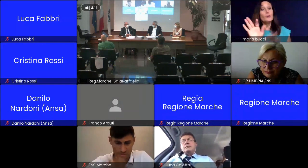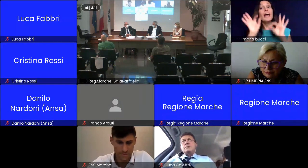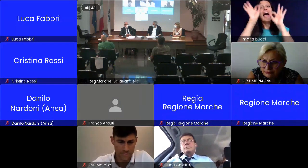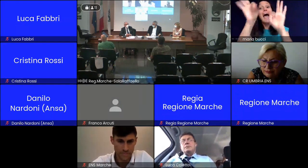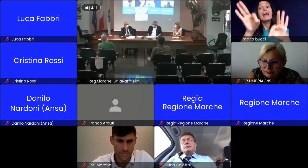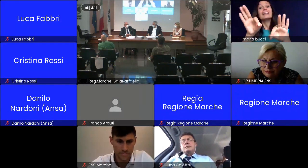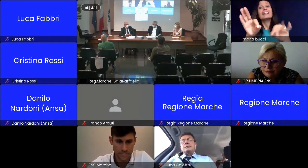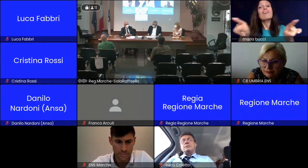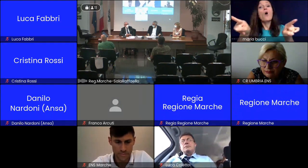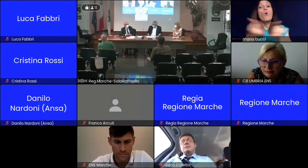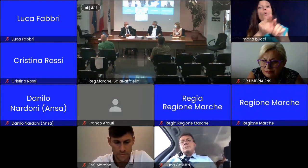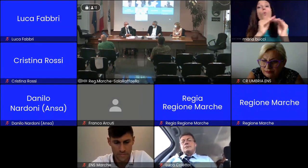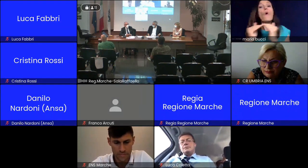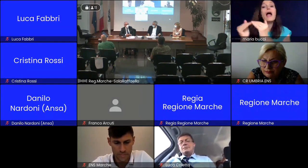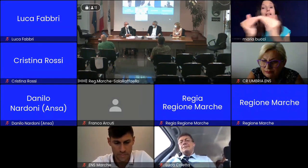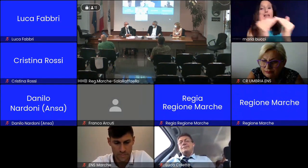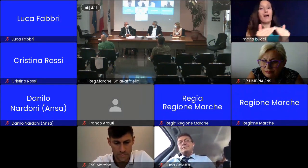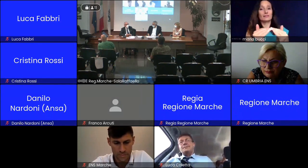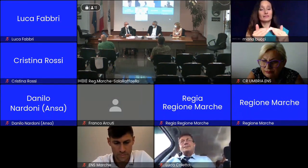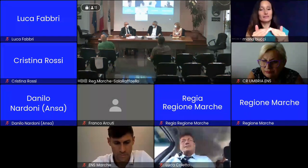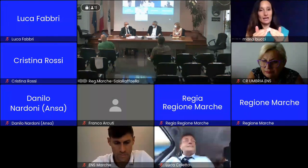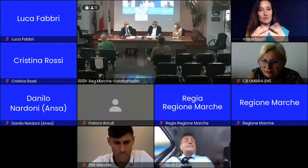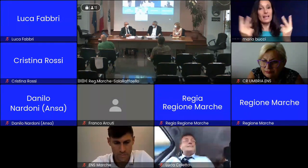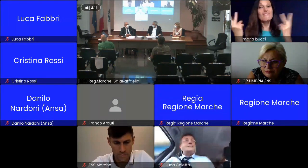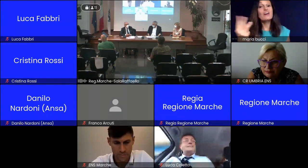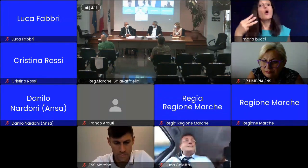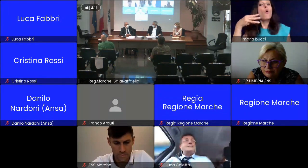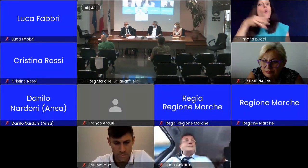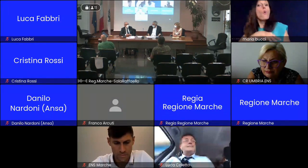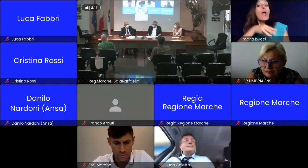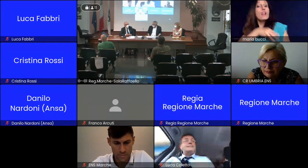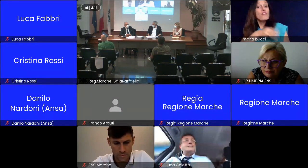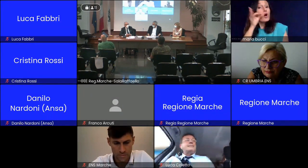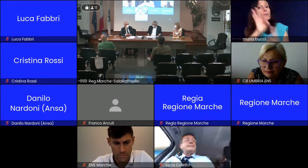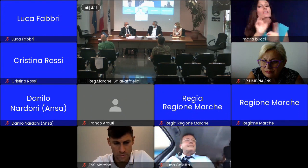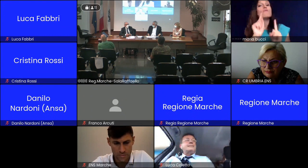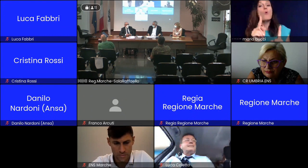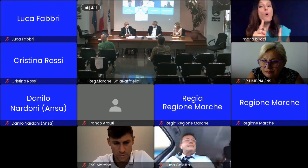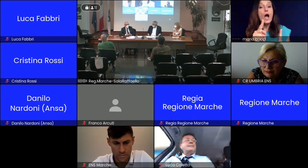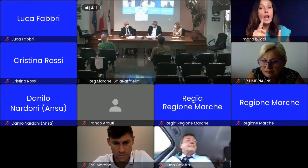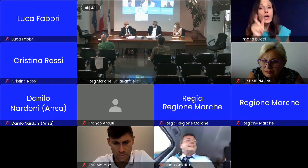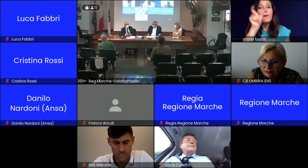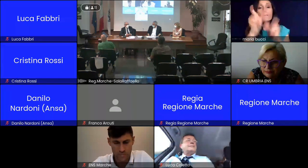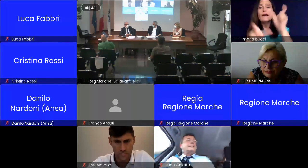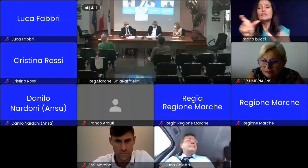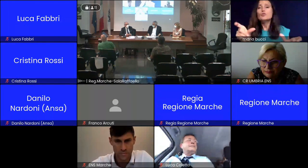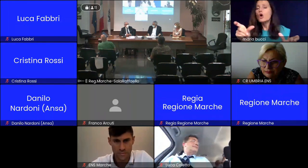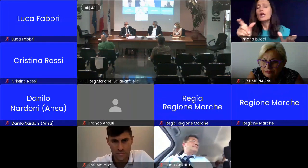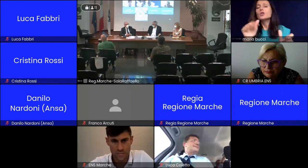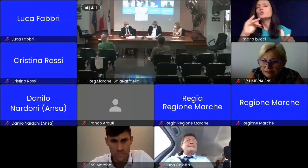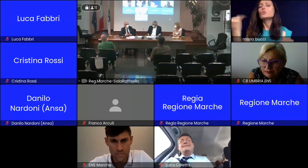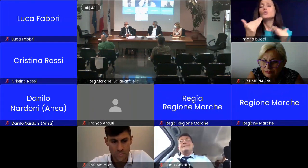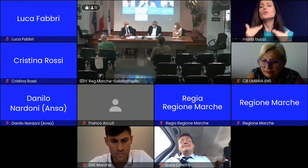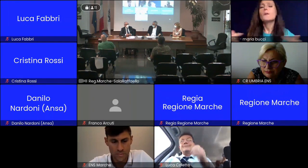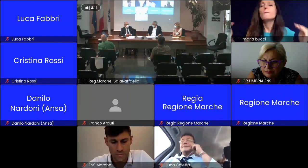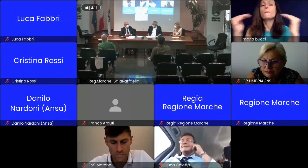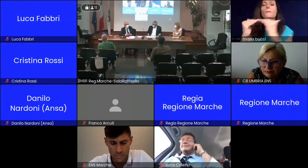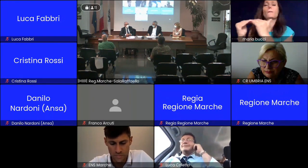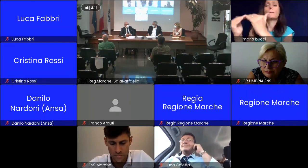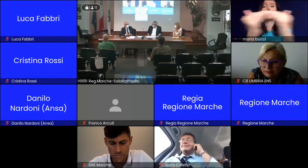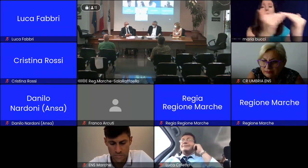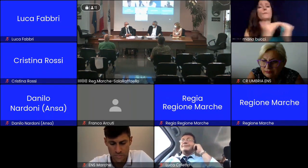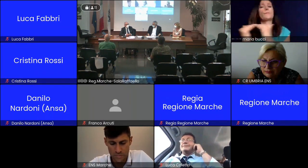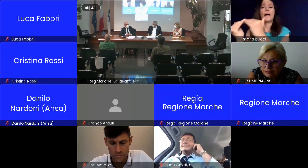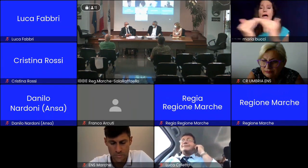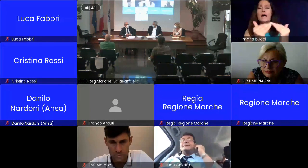per garantire a chi è meno uguale degli altri appunto l'uguaglianza, non solo personale, ma per la realizzazione